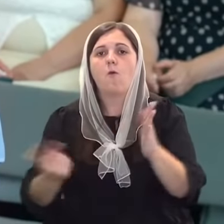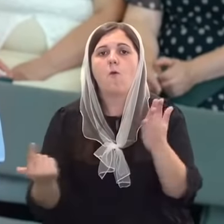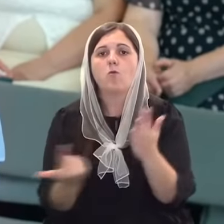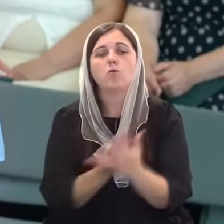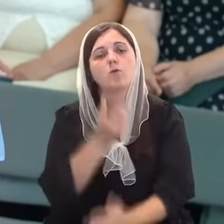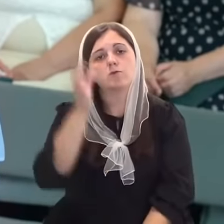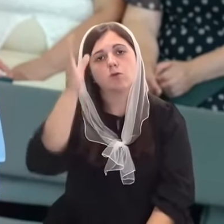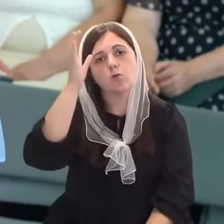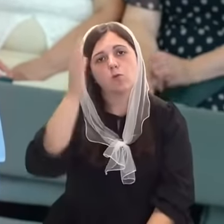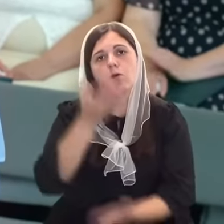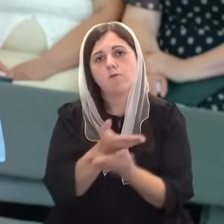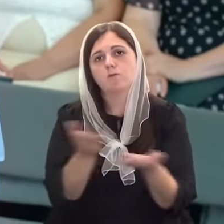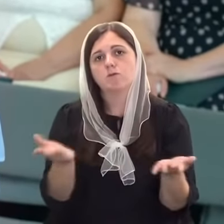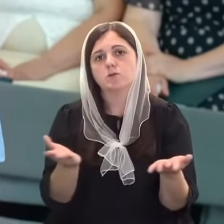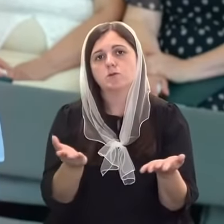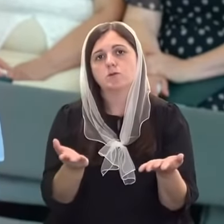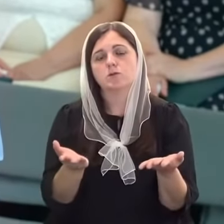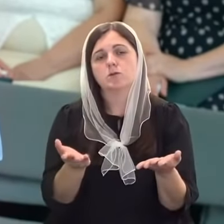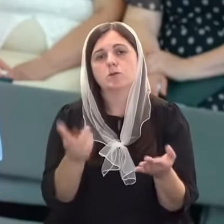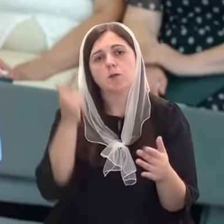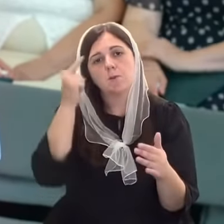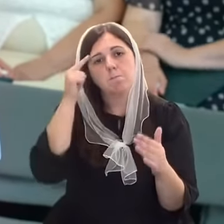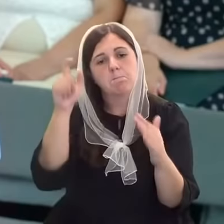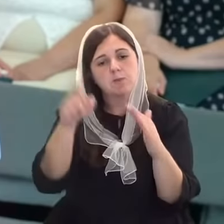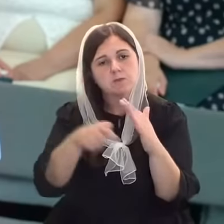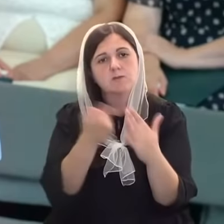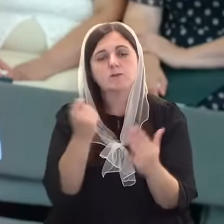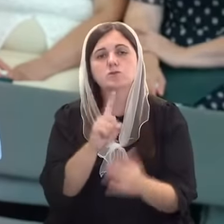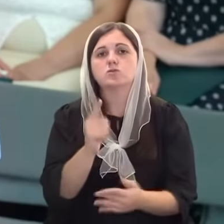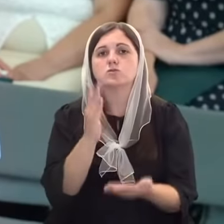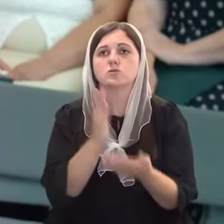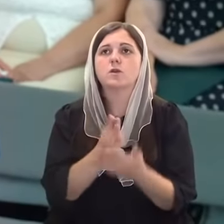обновлением ума вашего и познавайте,